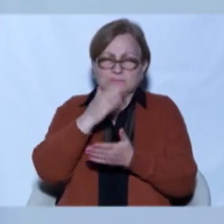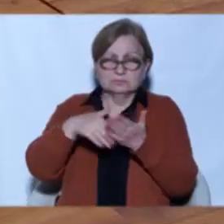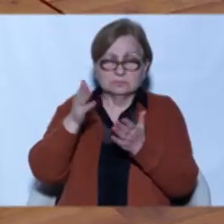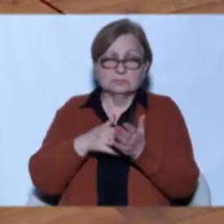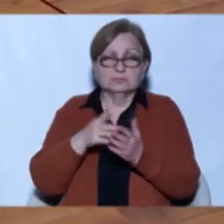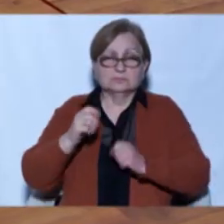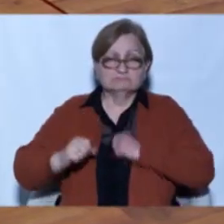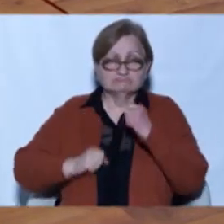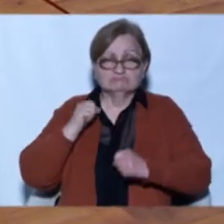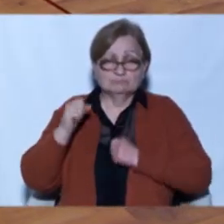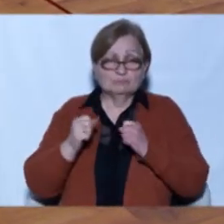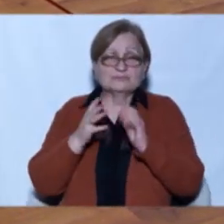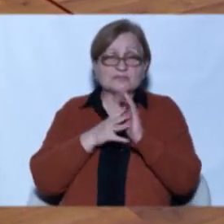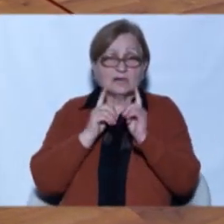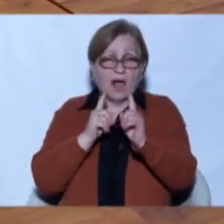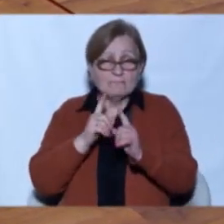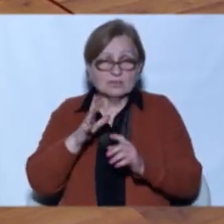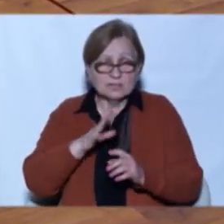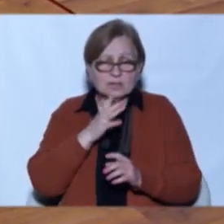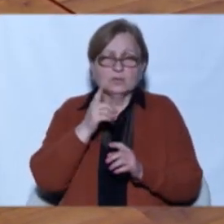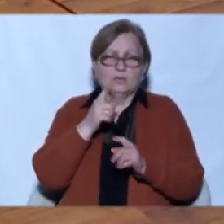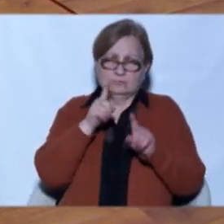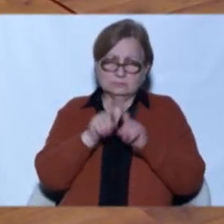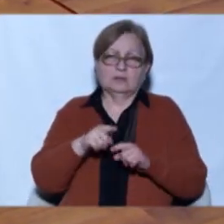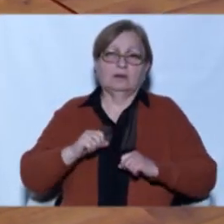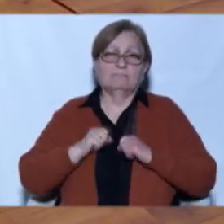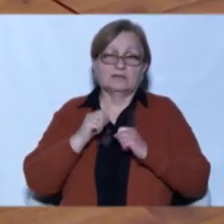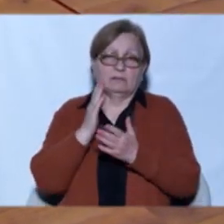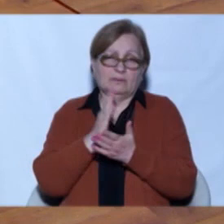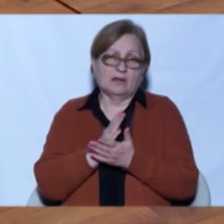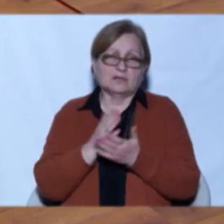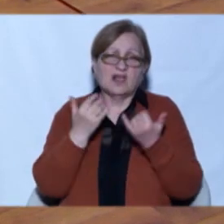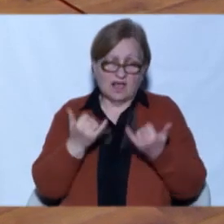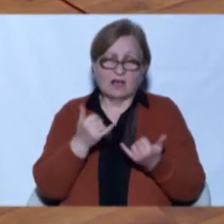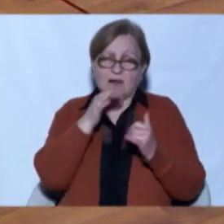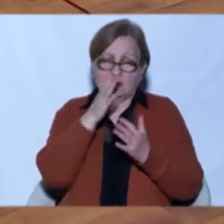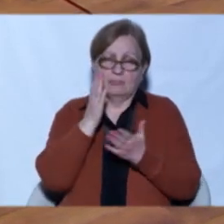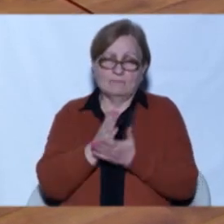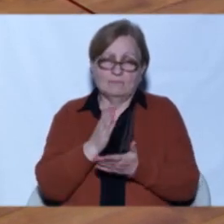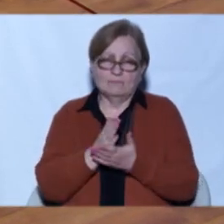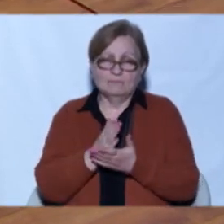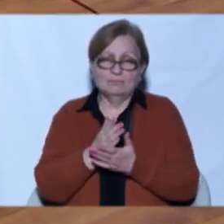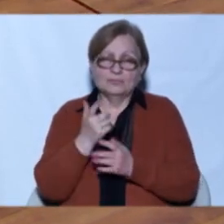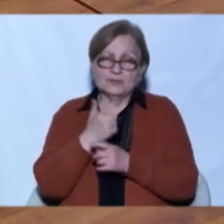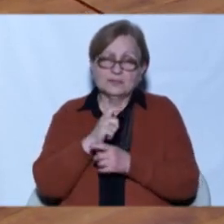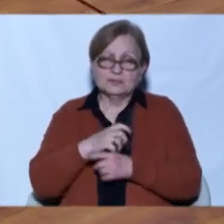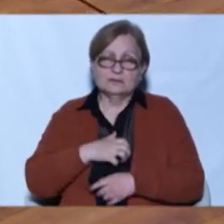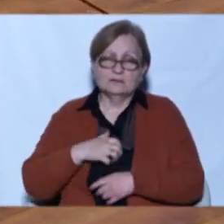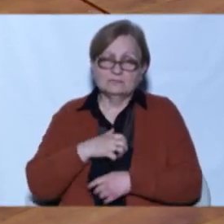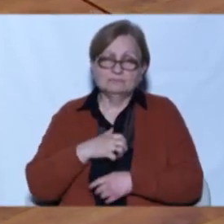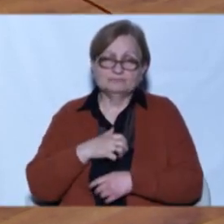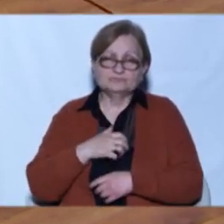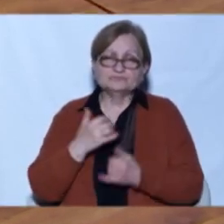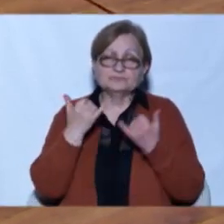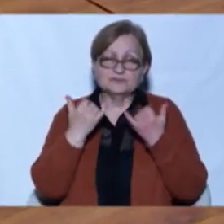აპრილის მოვლენებიდან და ისინიც გმირები იყვნენ, რომლებიც შეეწირნენ ქვეყნის თავისუფლებას. მაგრამ ძალიან მნიშვნელოვანია რომ